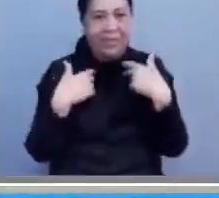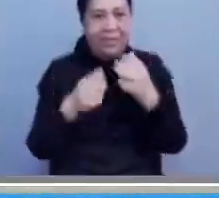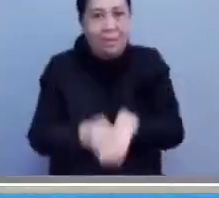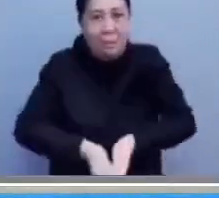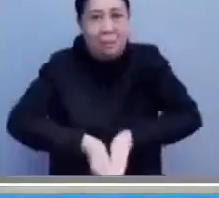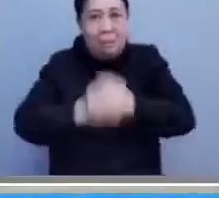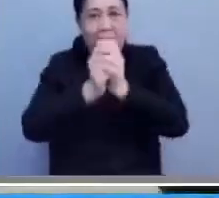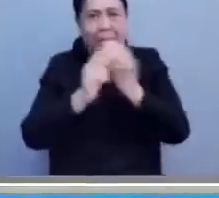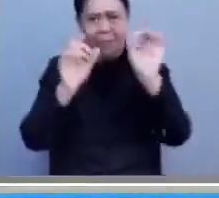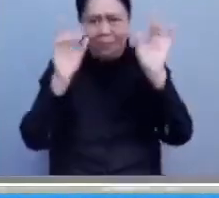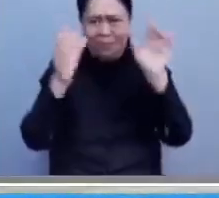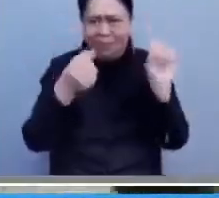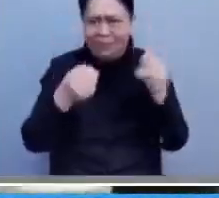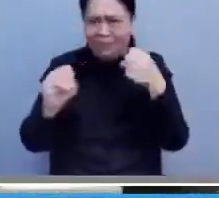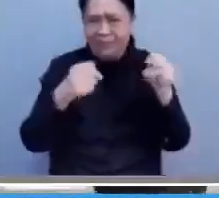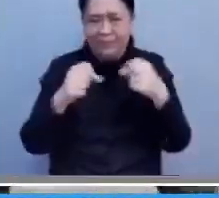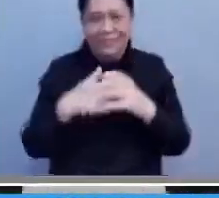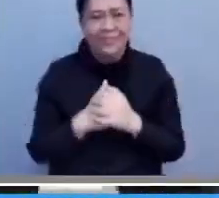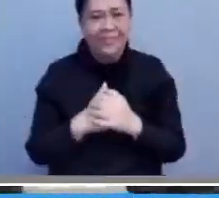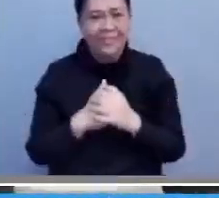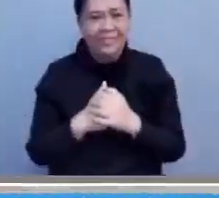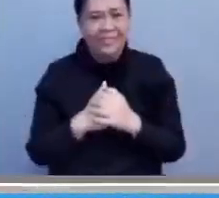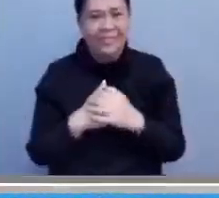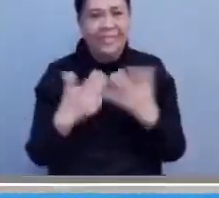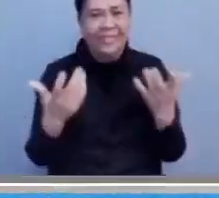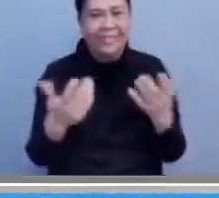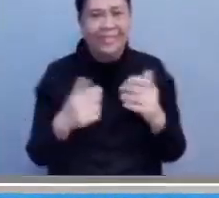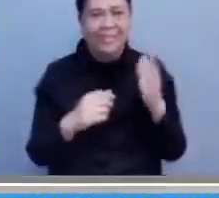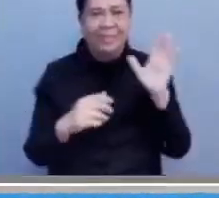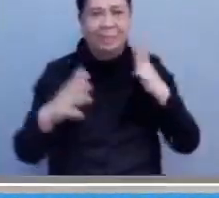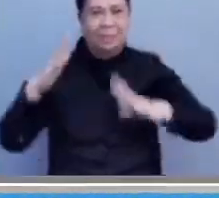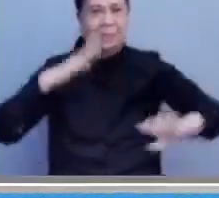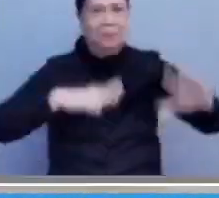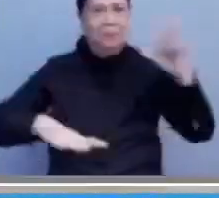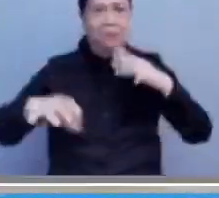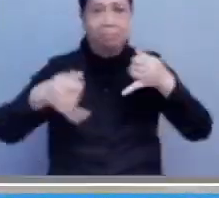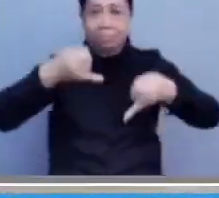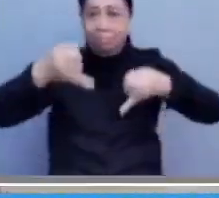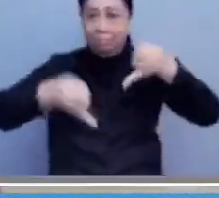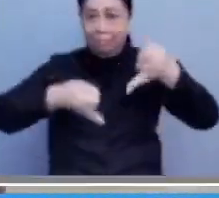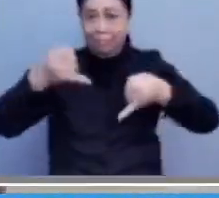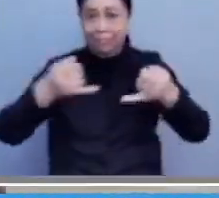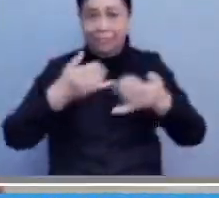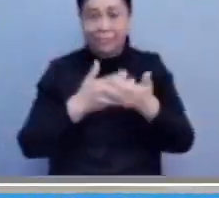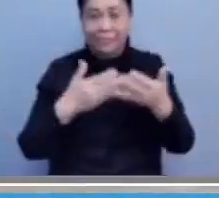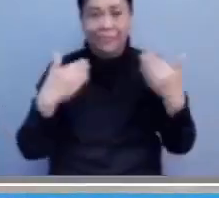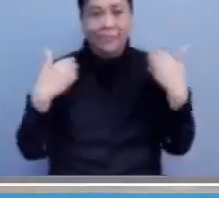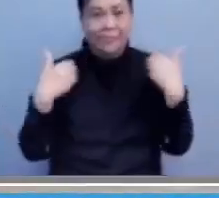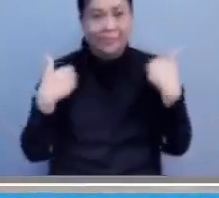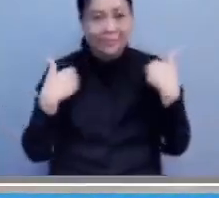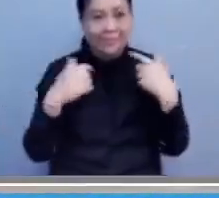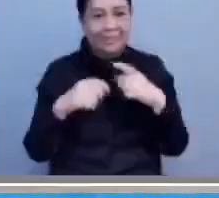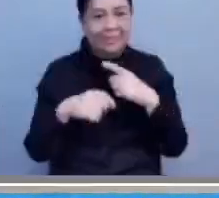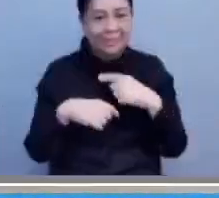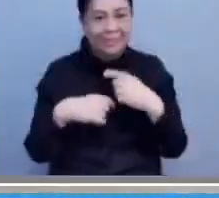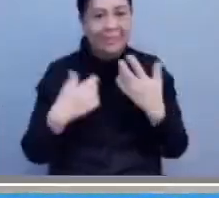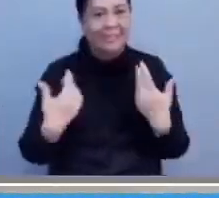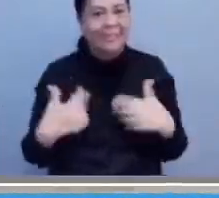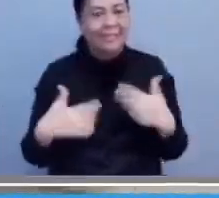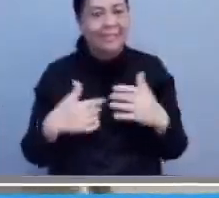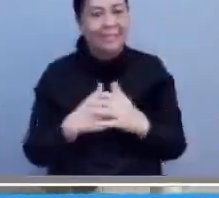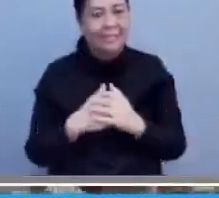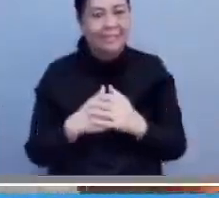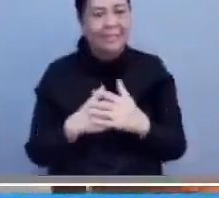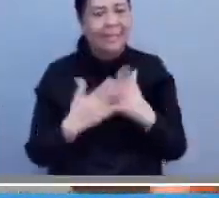dance floor. Bukod po sa magarang mga costumes, naka-heels din ang ilan kaya merong pinulikat. Pero ang kanilang effort,